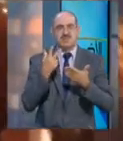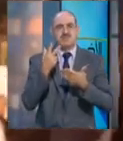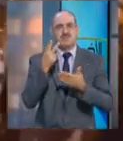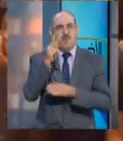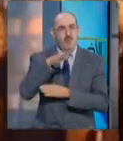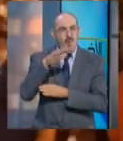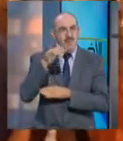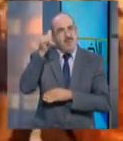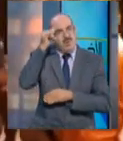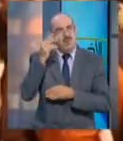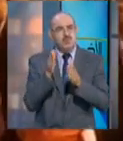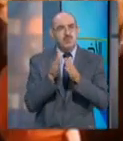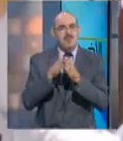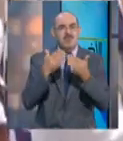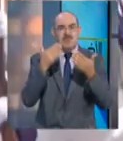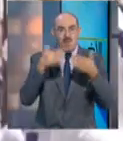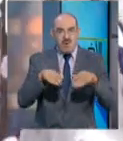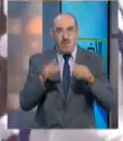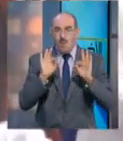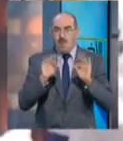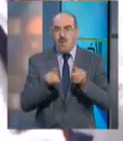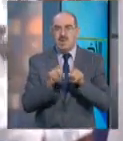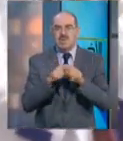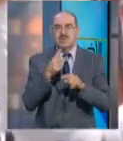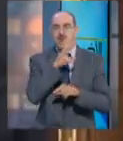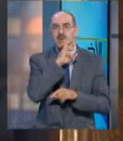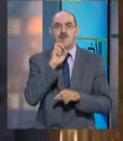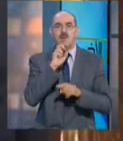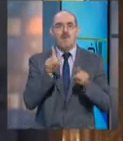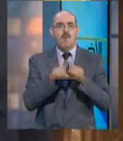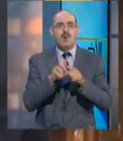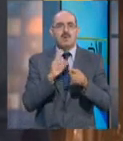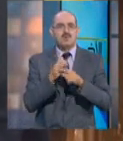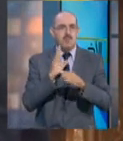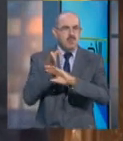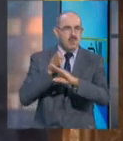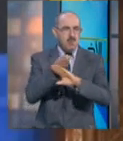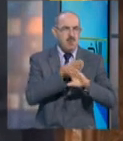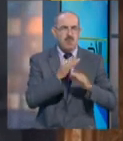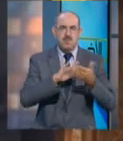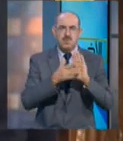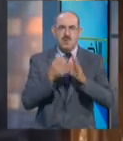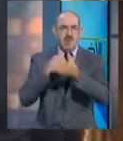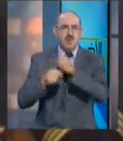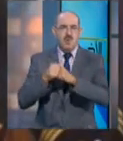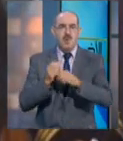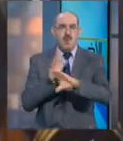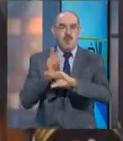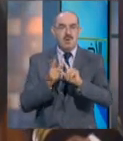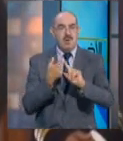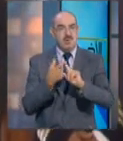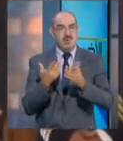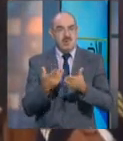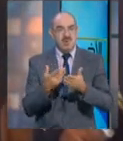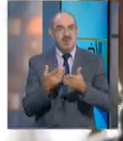المغربي لم تتوقف عند هذا الحد، فالكيان الصهيوني اخترق كل القطاعات وعلى رأسها القطاعات